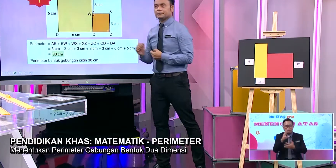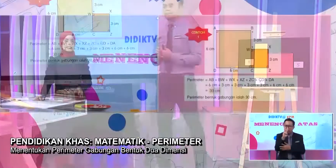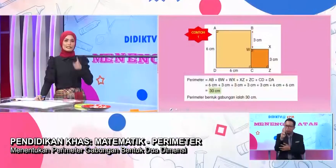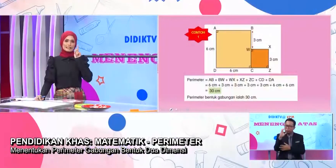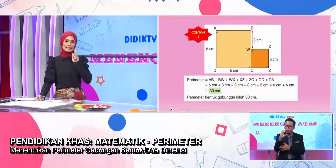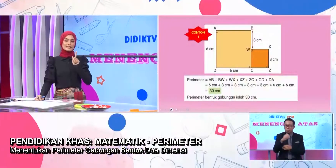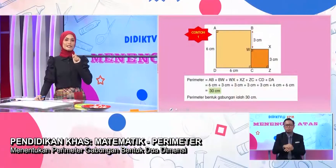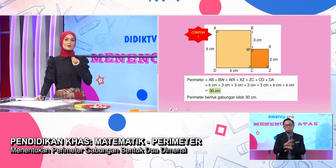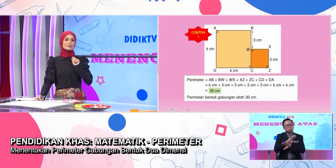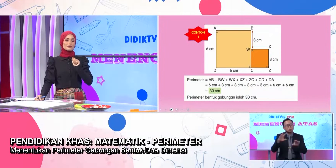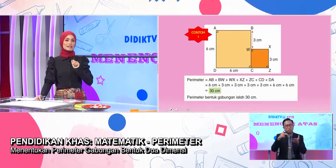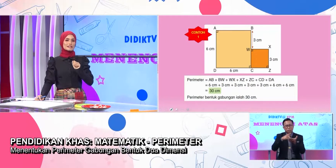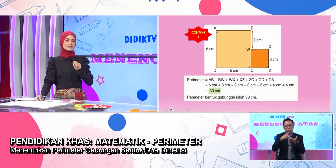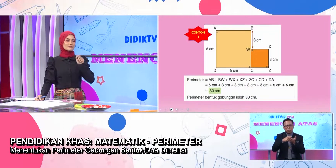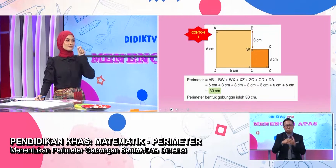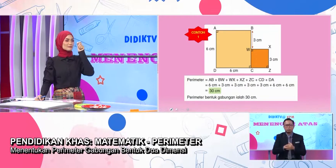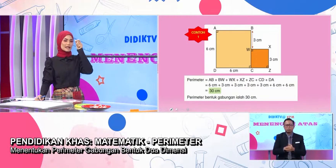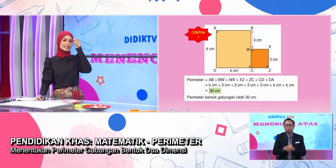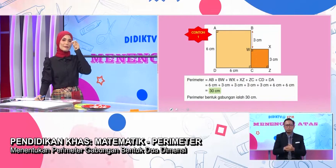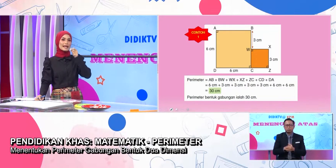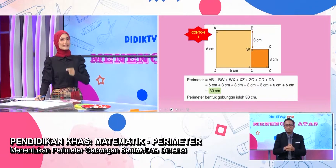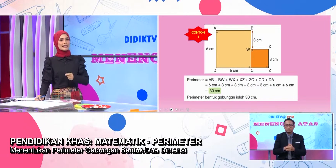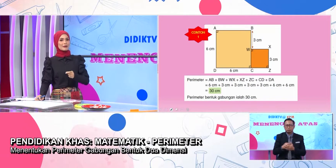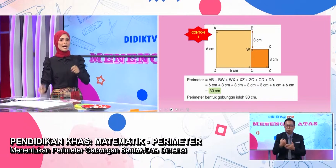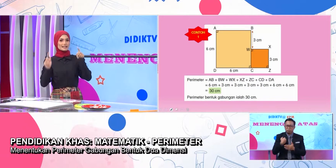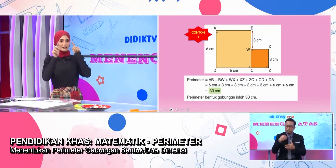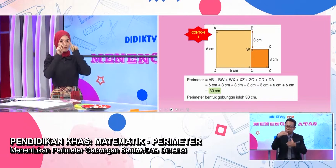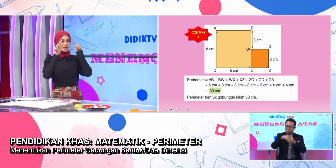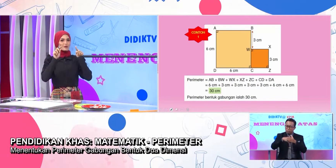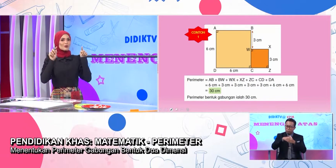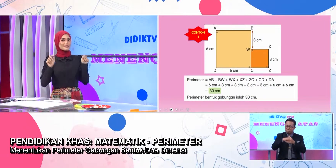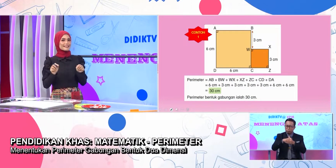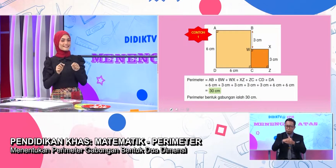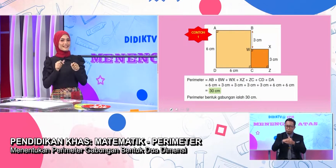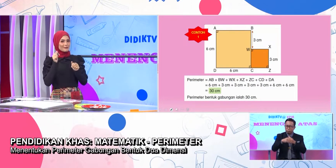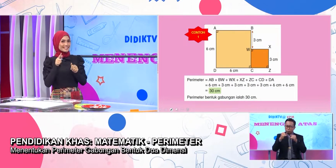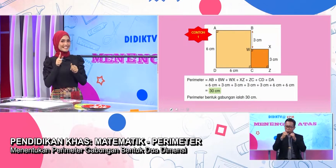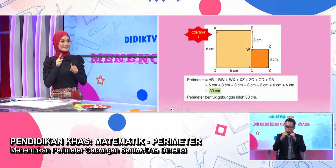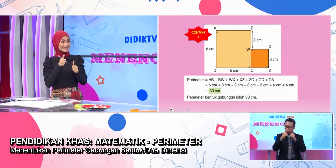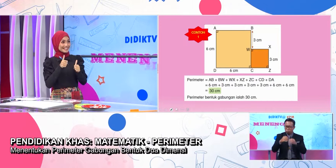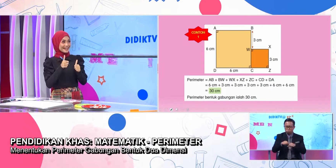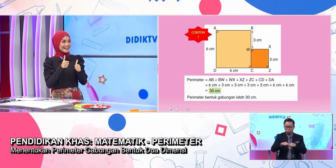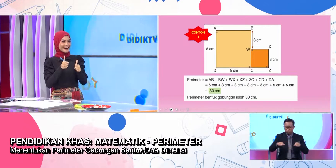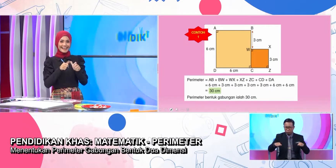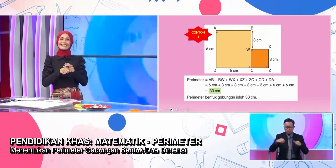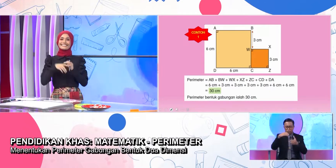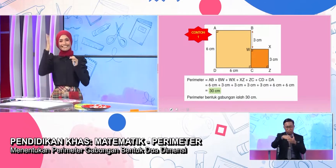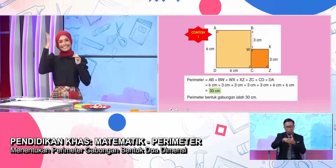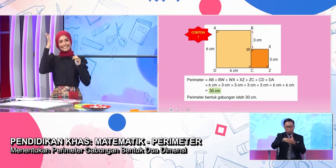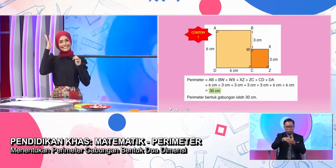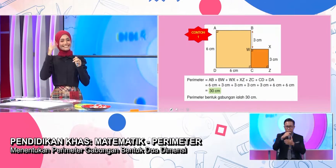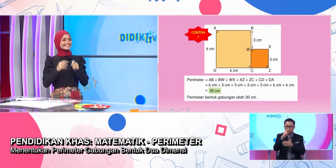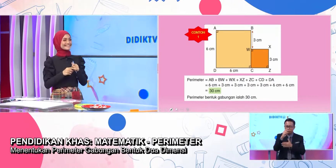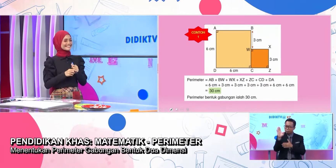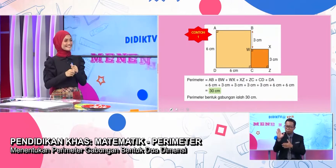tidak dikira cego sebayanya di berada di bagian dalam hanya ukuran dua saja diambil kirim Tetap betul